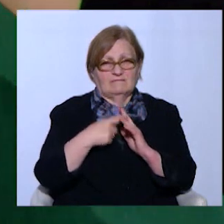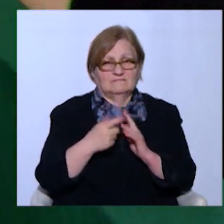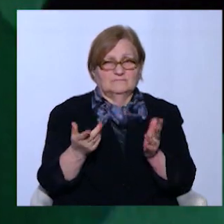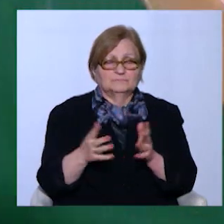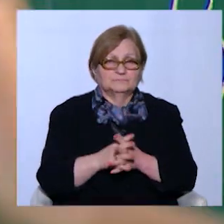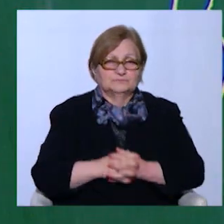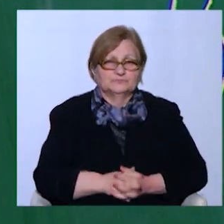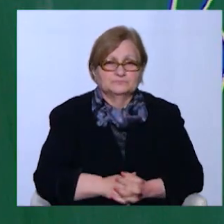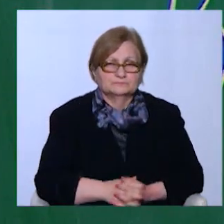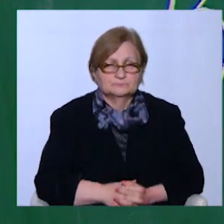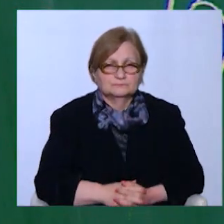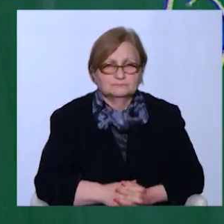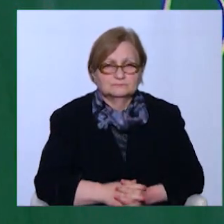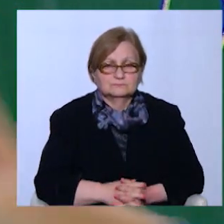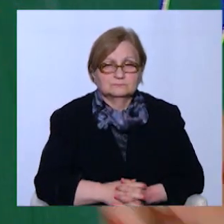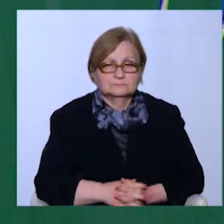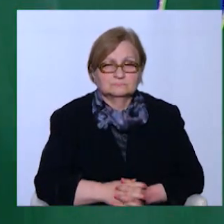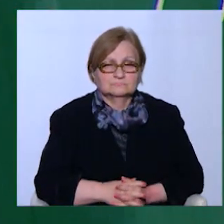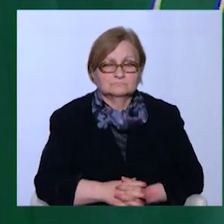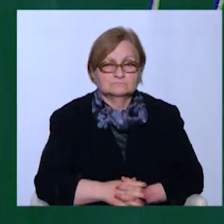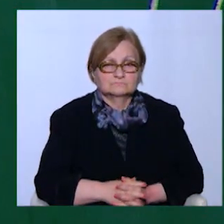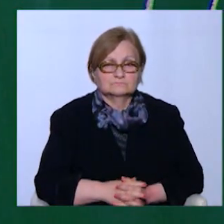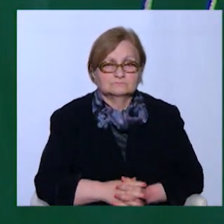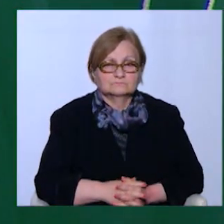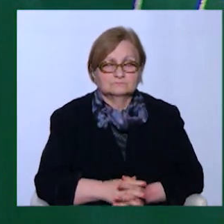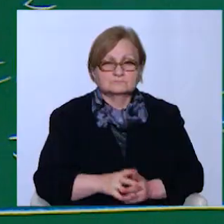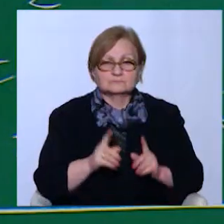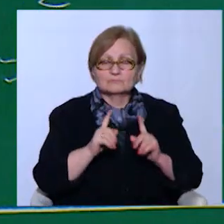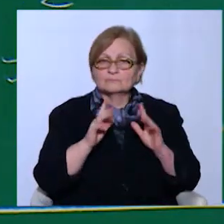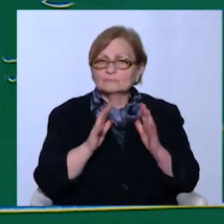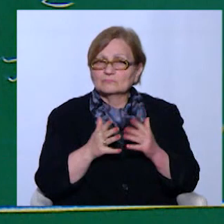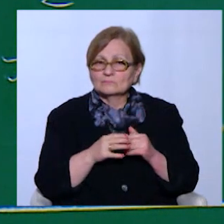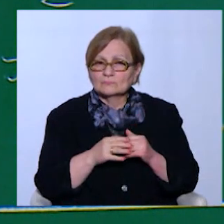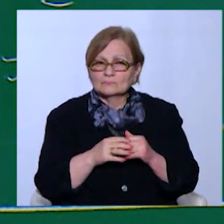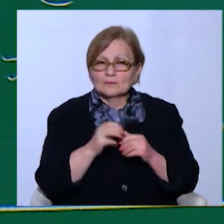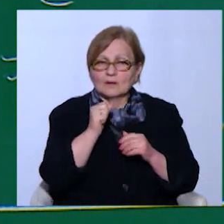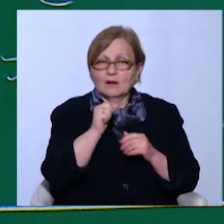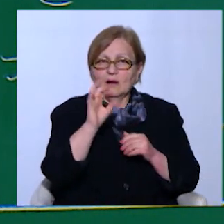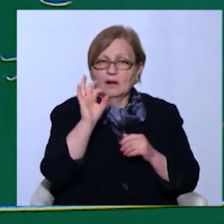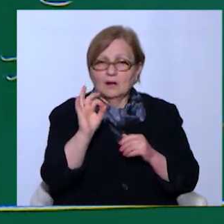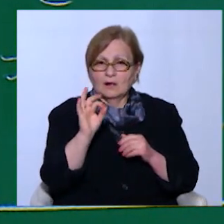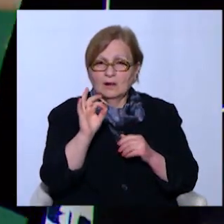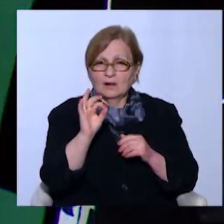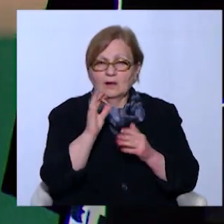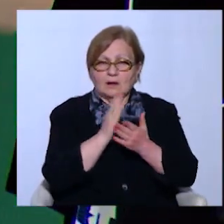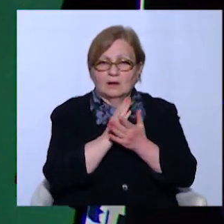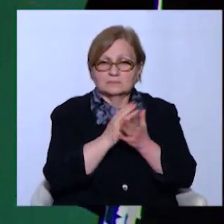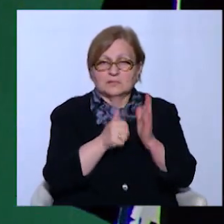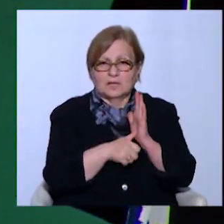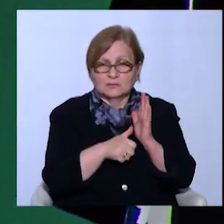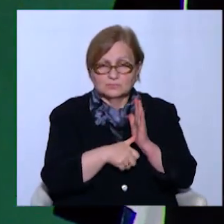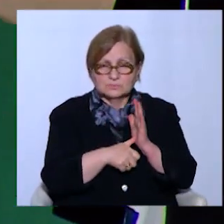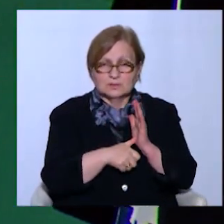ლამაზად დავწერ, 8, ODS 8 გამოვიდა. ესე იგი რა ვიცით, რომ AO არის 6,